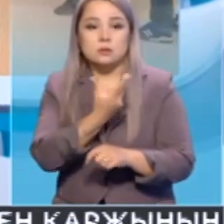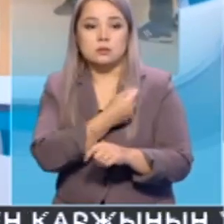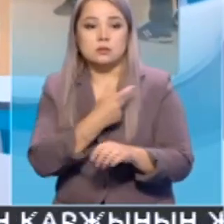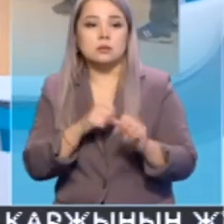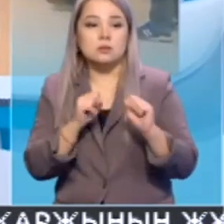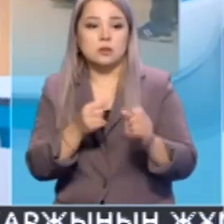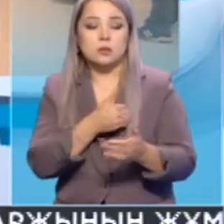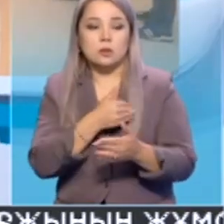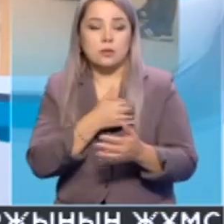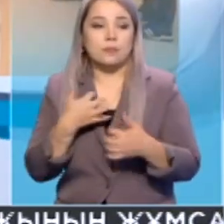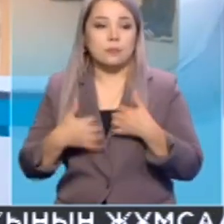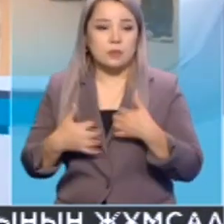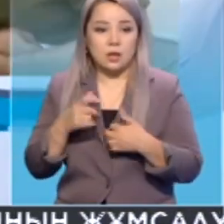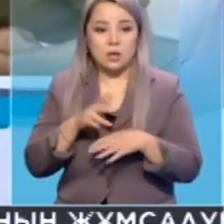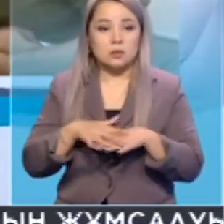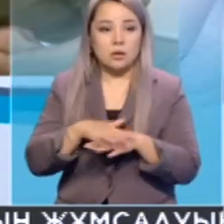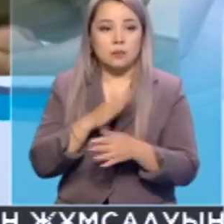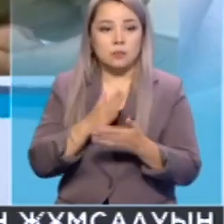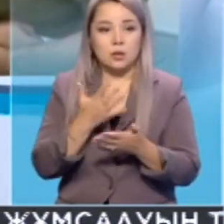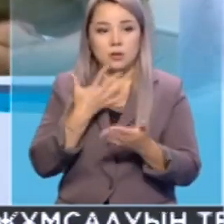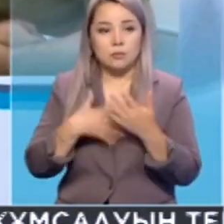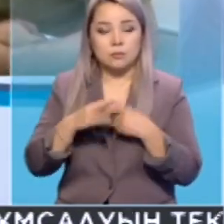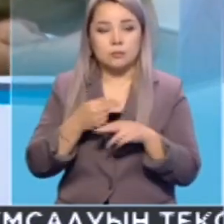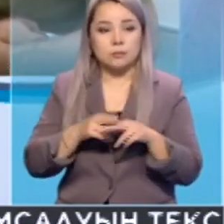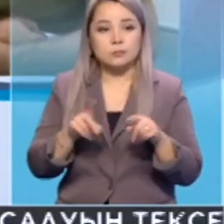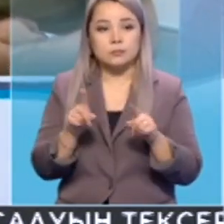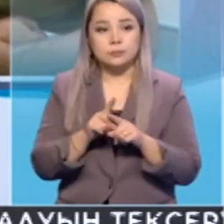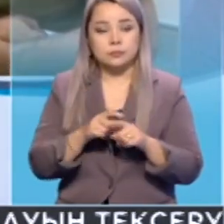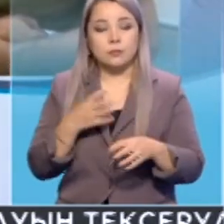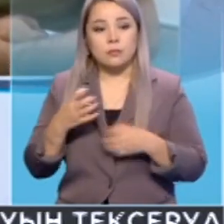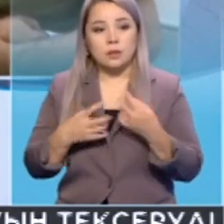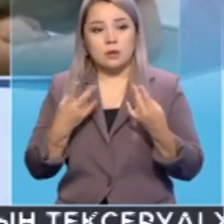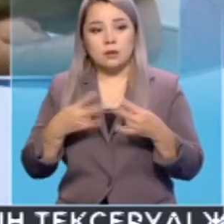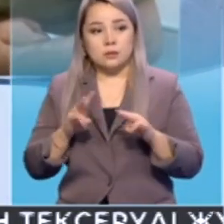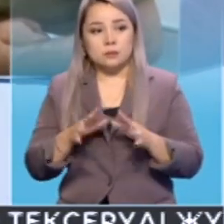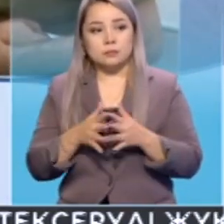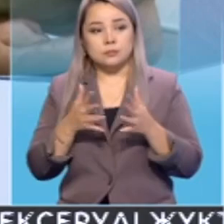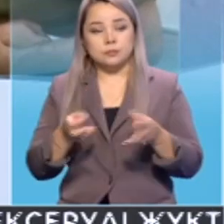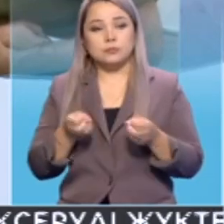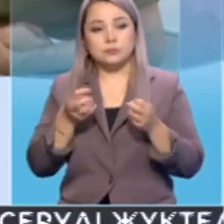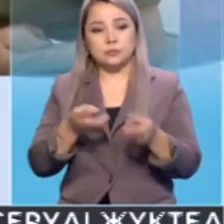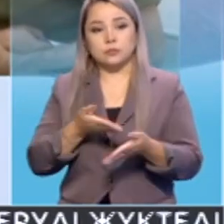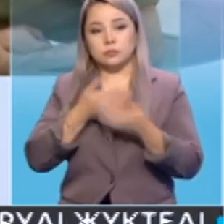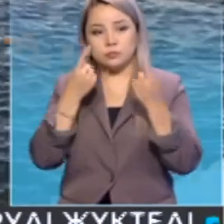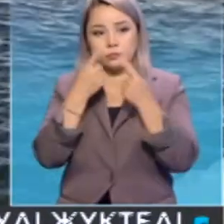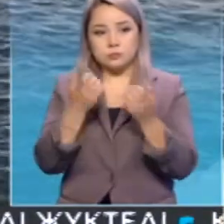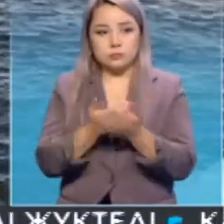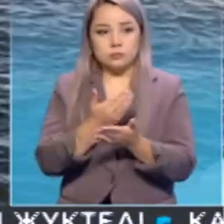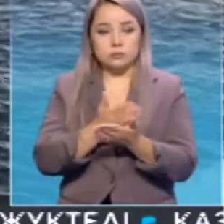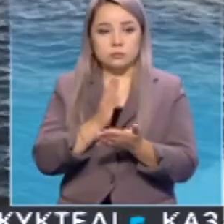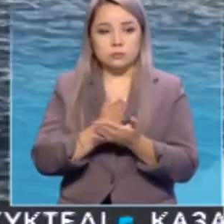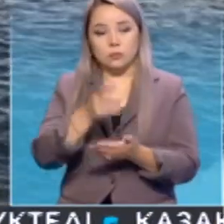сақтау министрі дәл қазір қарбалас тудыратындай, немесе алаңдайтындай үлкен қауіп жоқ екенін айтып отыр.